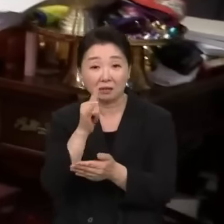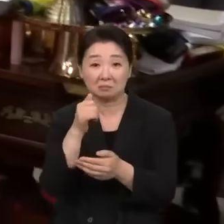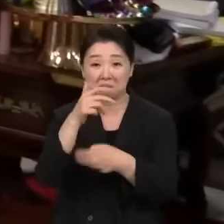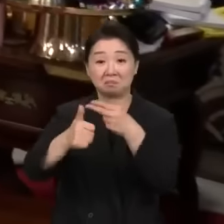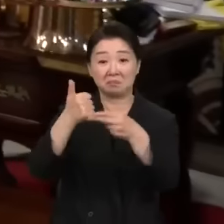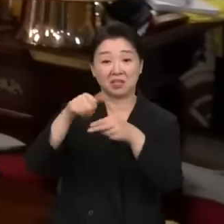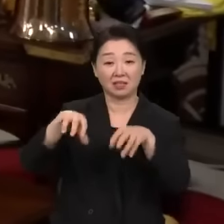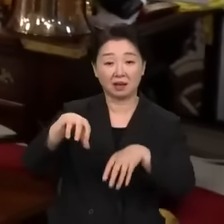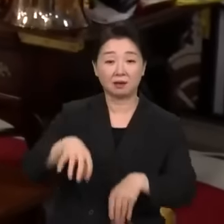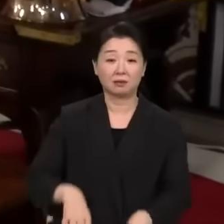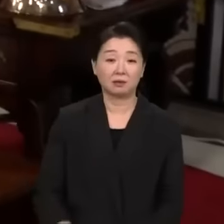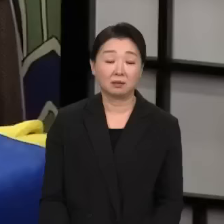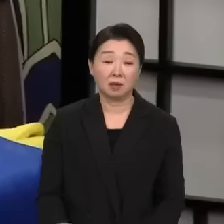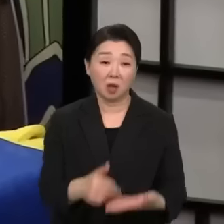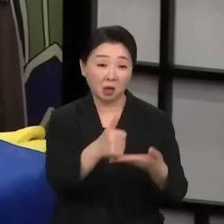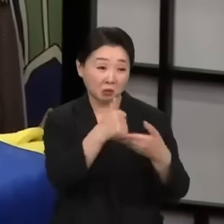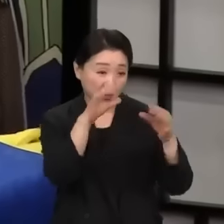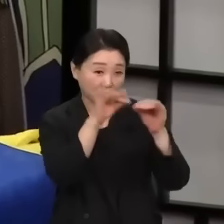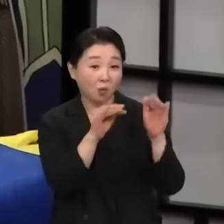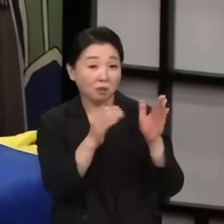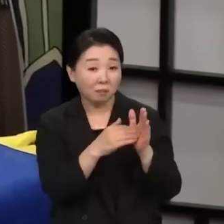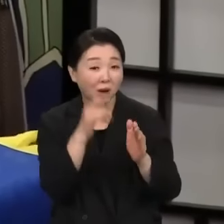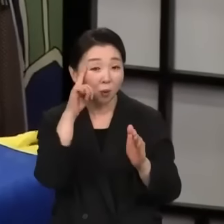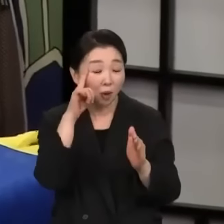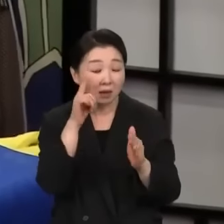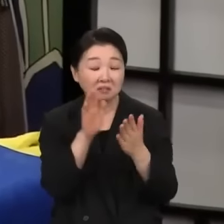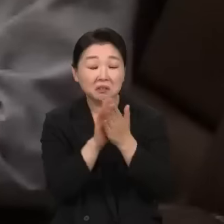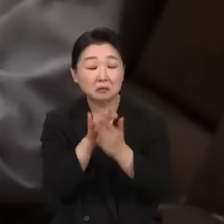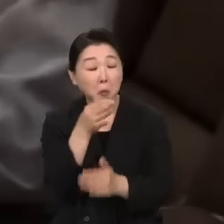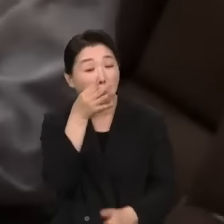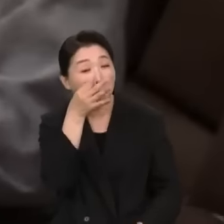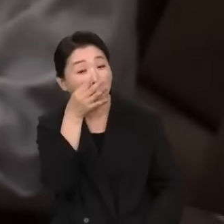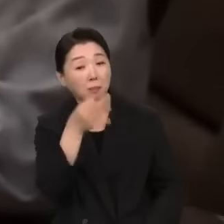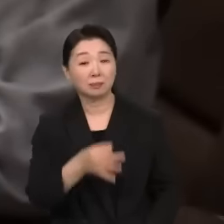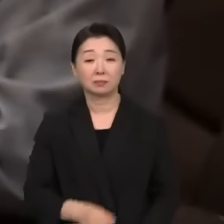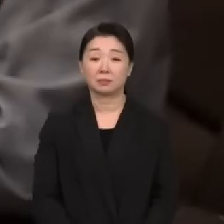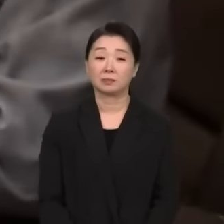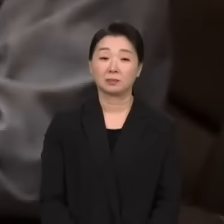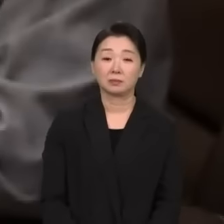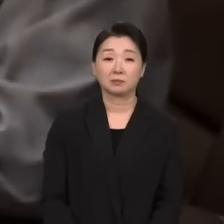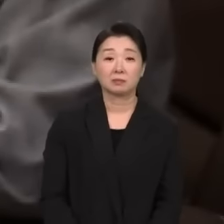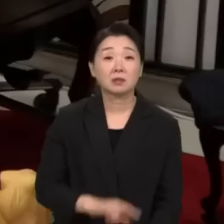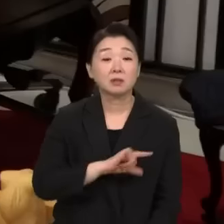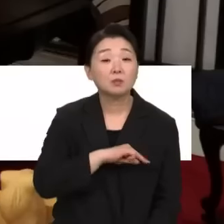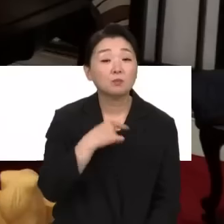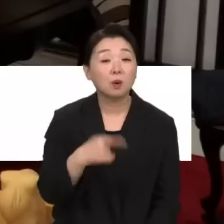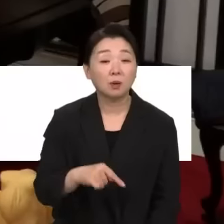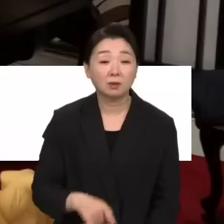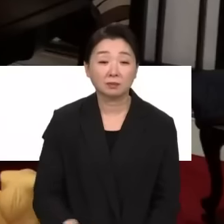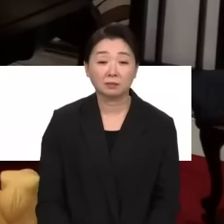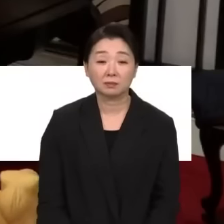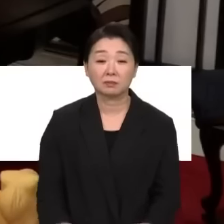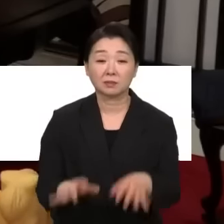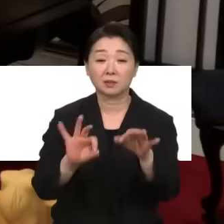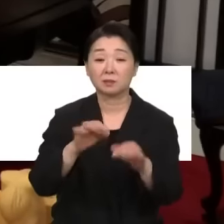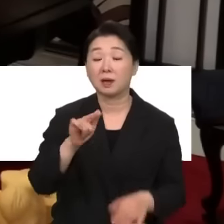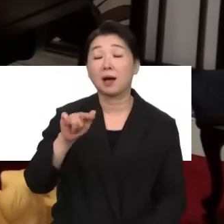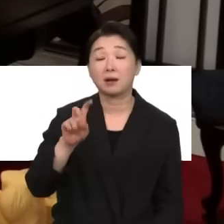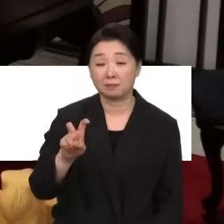신당입니다. 손님의 동의를 얻어 직접 엿볼 수 있었습니다. 이름이 어떻게 돼요?